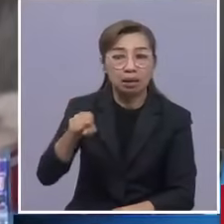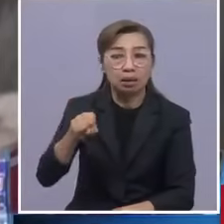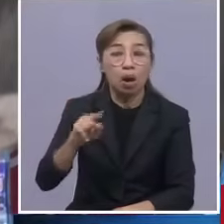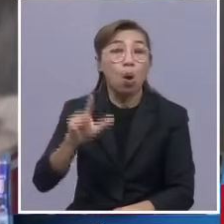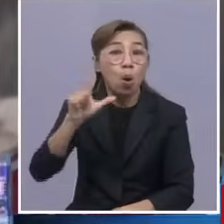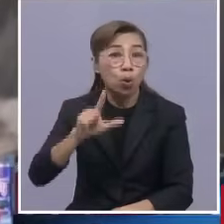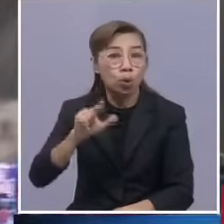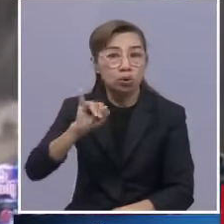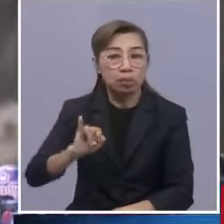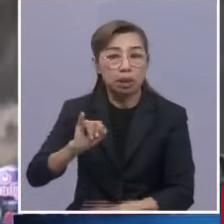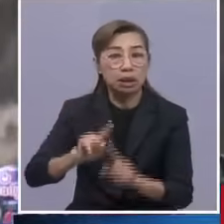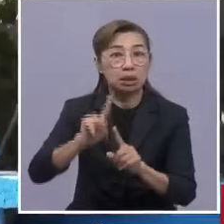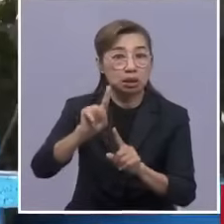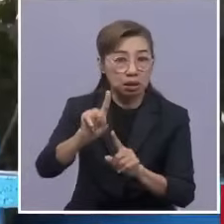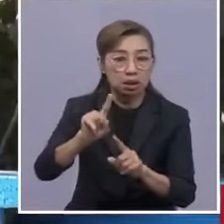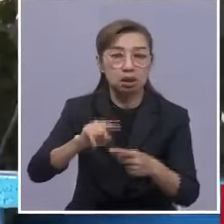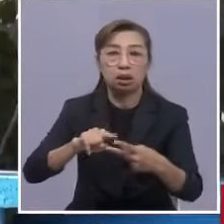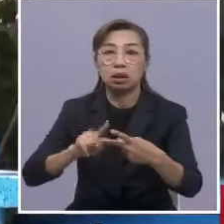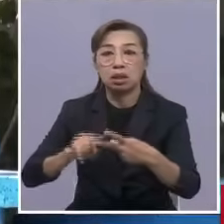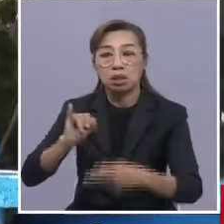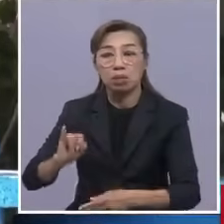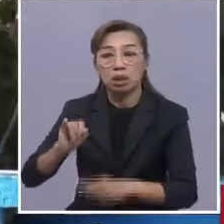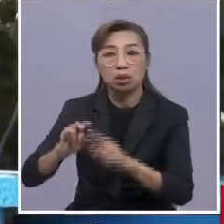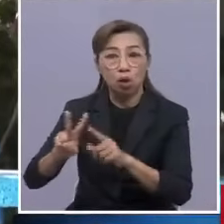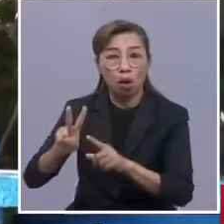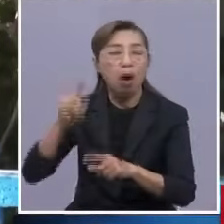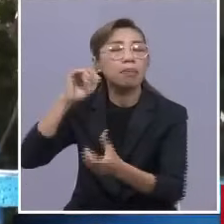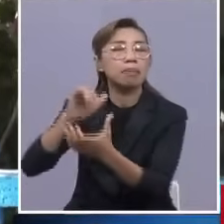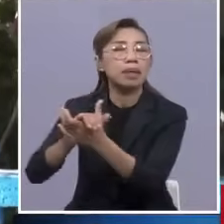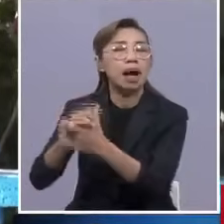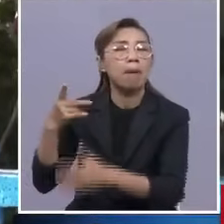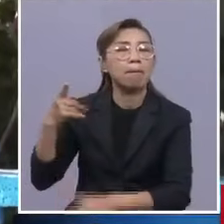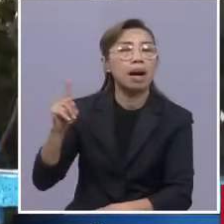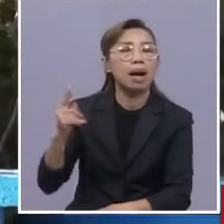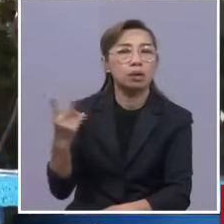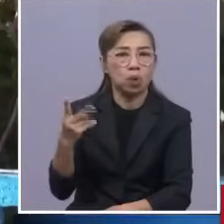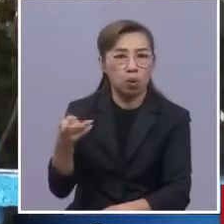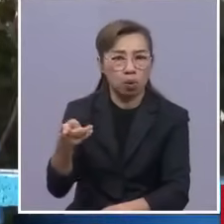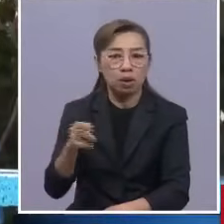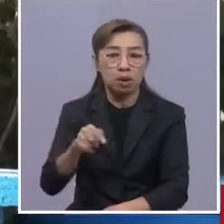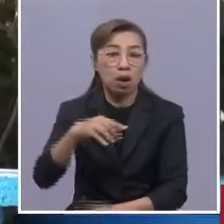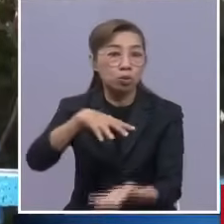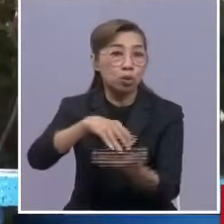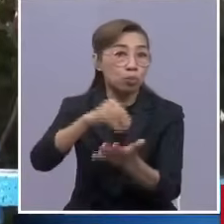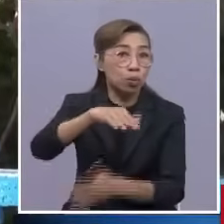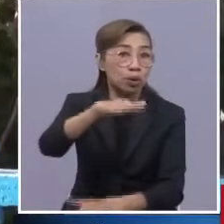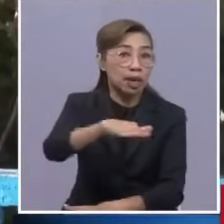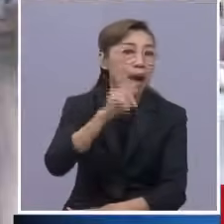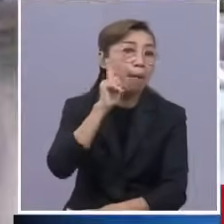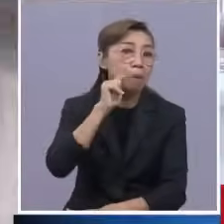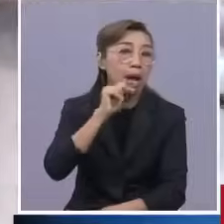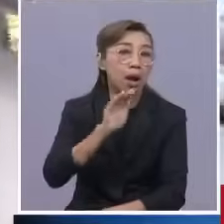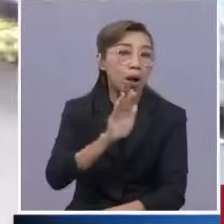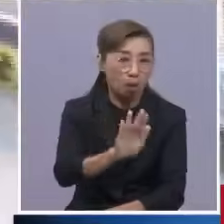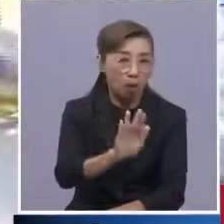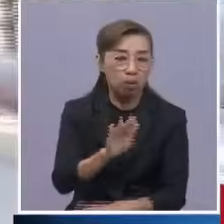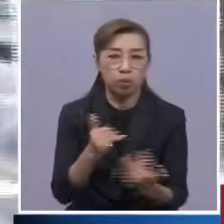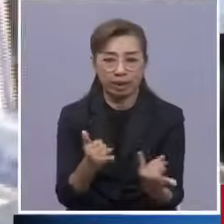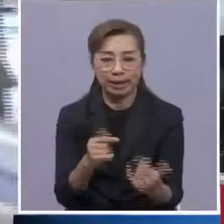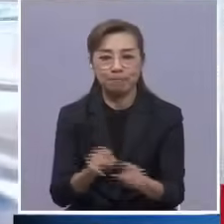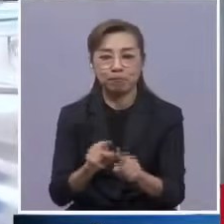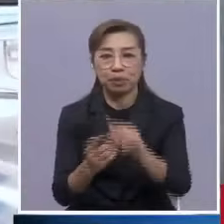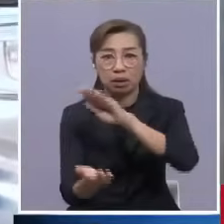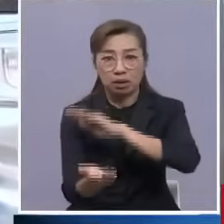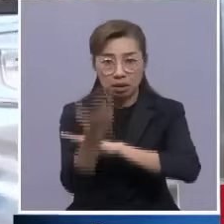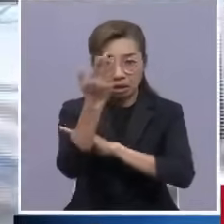1และจำเลยที่2นะครับนั่นก็คือป้าแตนครับเช่นเดียวกันนะครับแม่น้องชมพู่ครับวันนี้ก็มีความเคลื่อนไหวครับเพราะว่าช่วงเช้